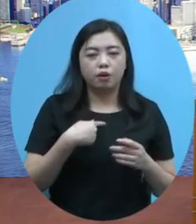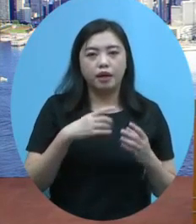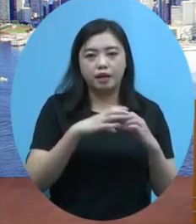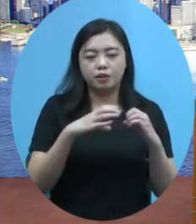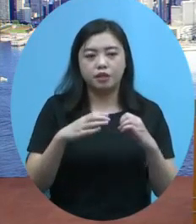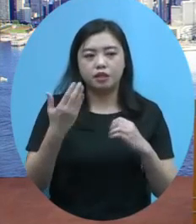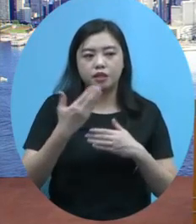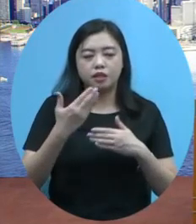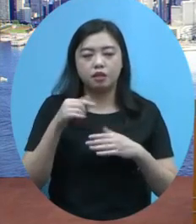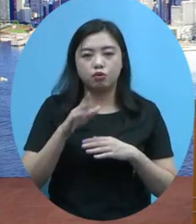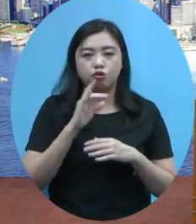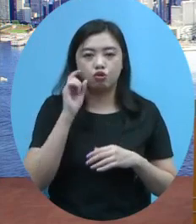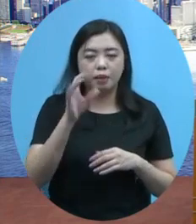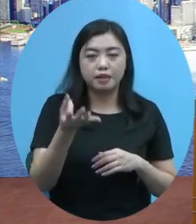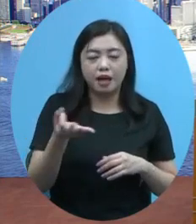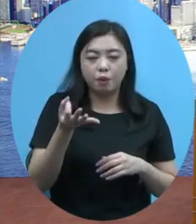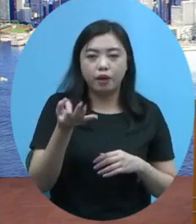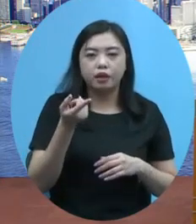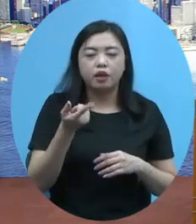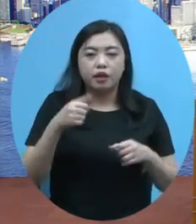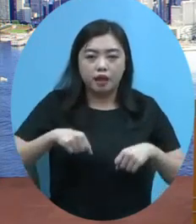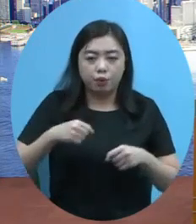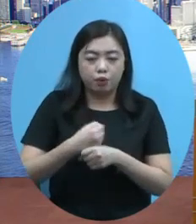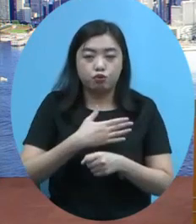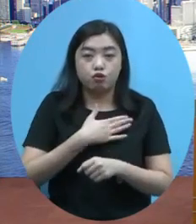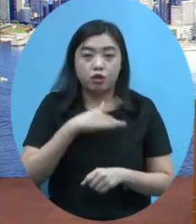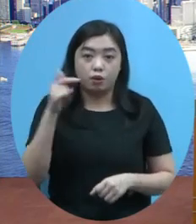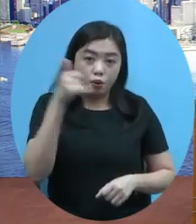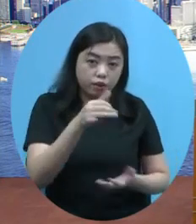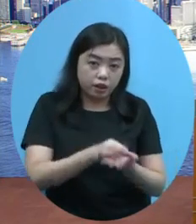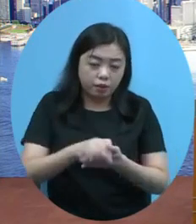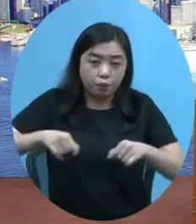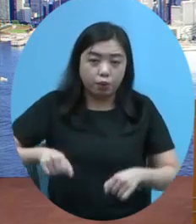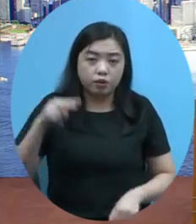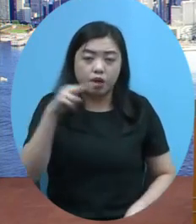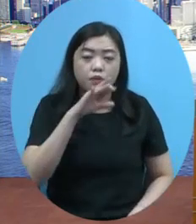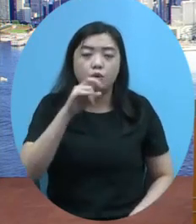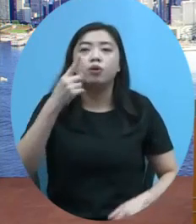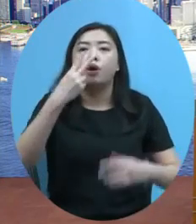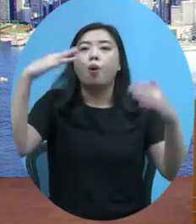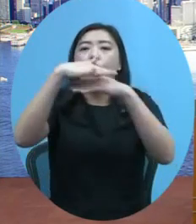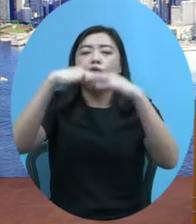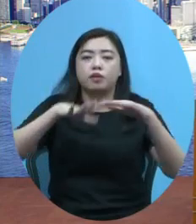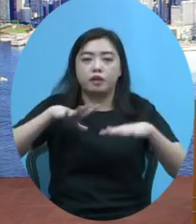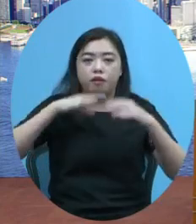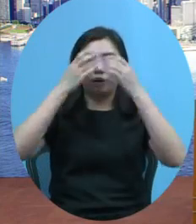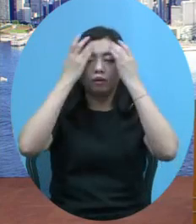咁想跟進翻嗰三位嘅地盤工人咧，有冇落過去地盤睇過？其實佢哋個通風情況係點咧？即係工人之間做嘢嘅時候，